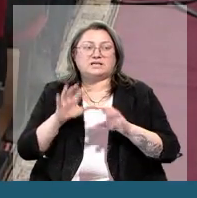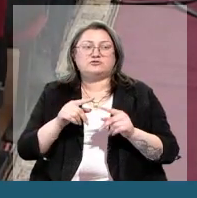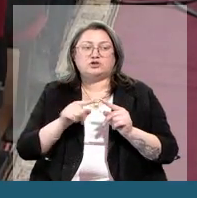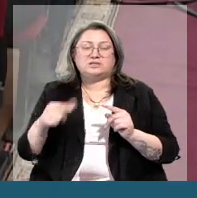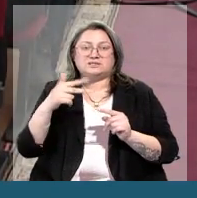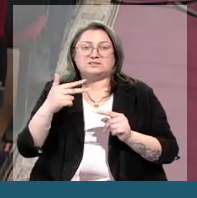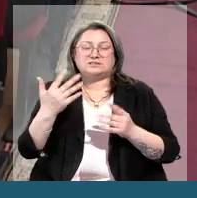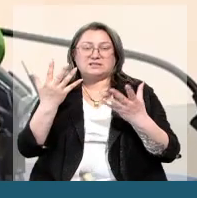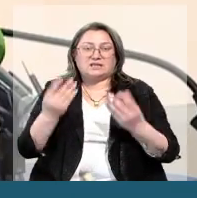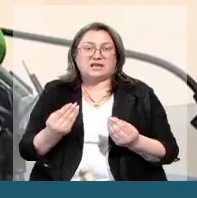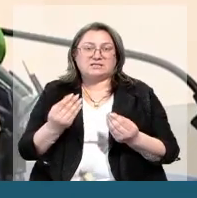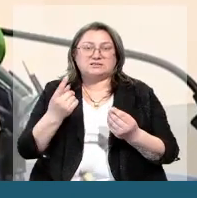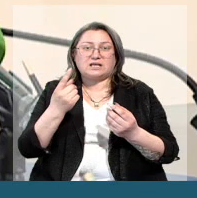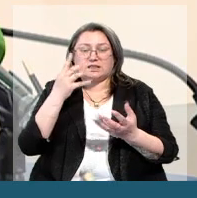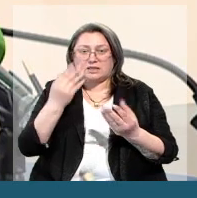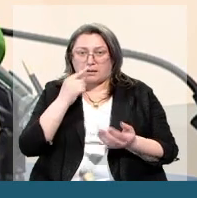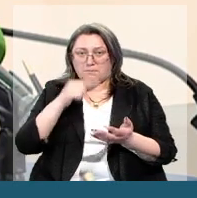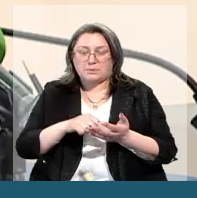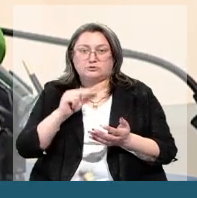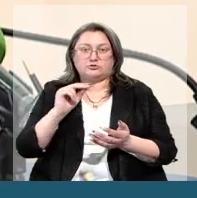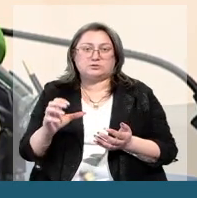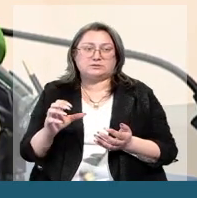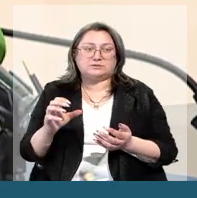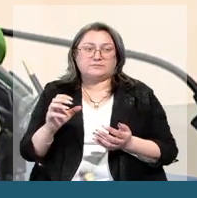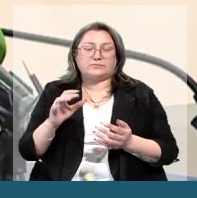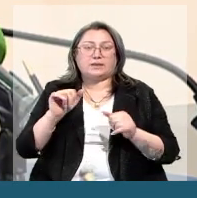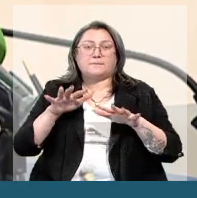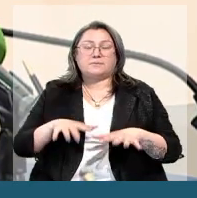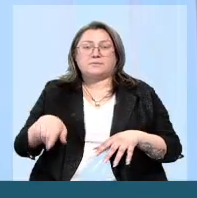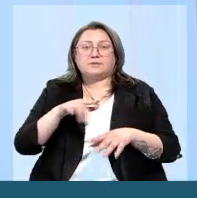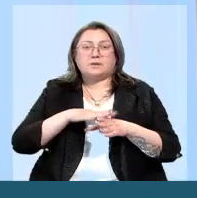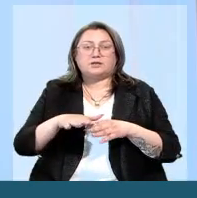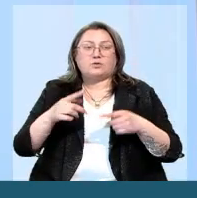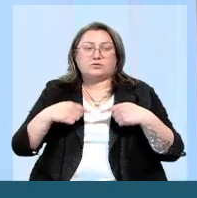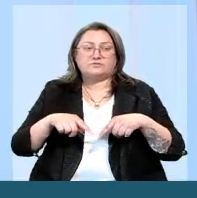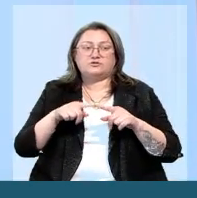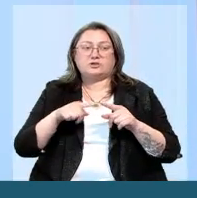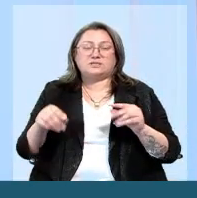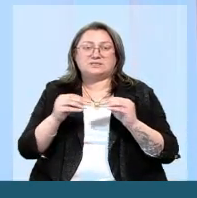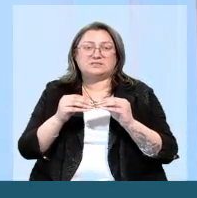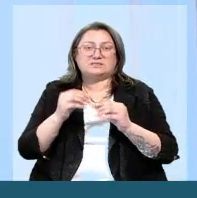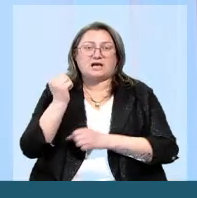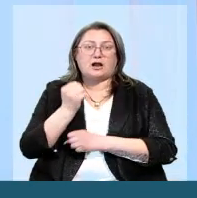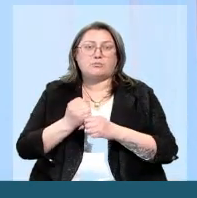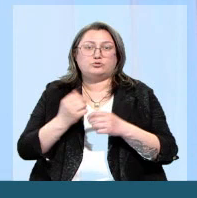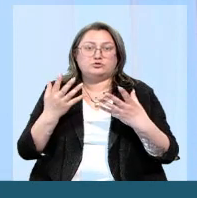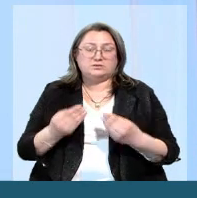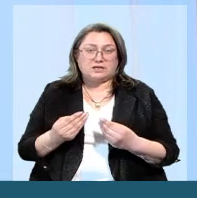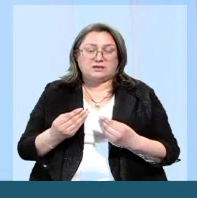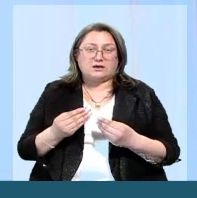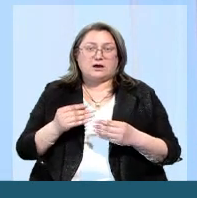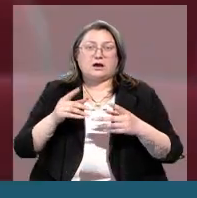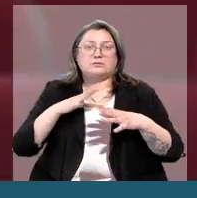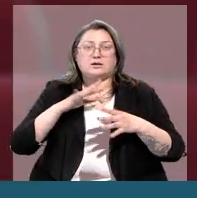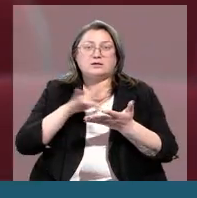тізбелік 30 күн үшінде тапсыру керек. Ал жерділікті атқырышы орған 11 күн үшінде келтірілген залалдың мүлшерін бағалауды ұйымдастырат. Зиянды